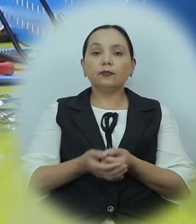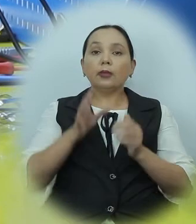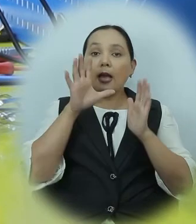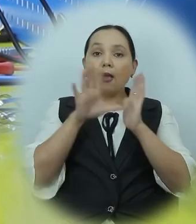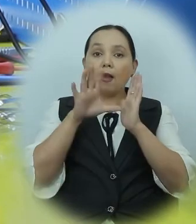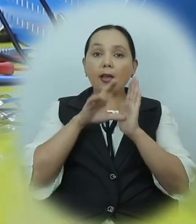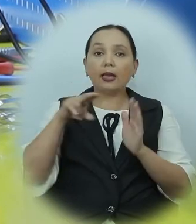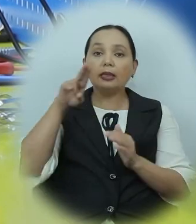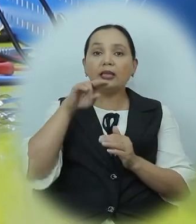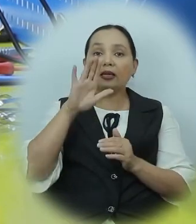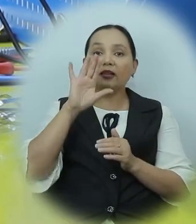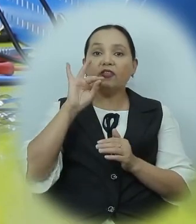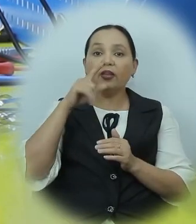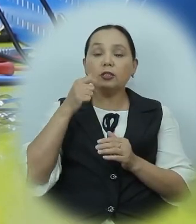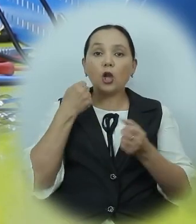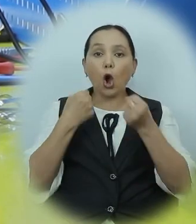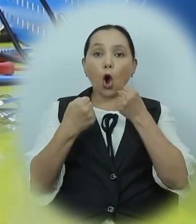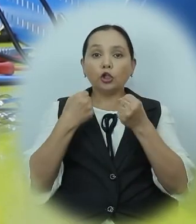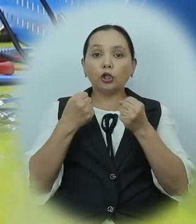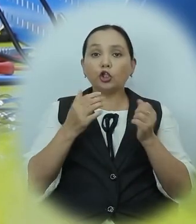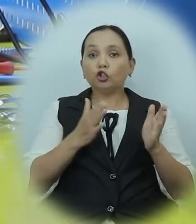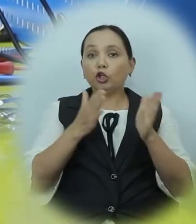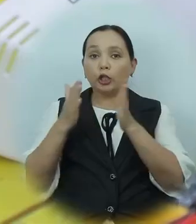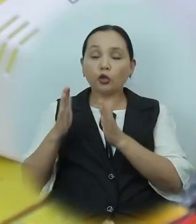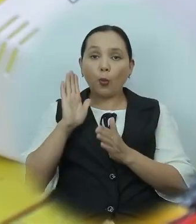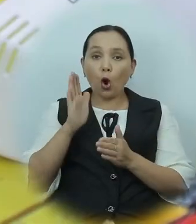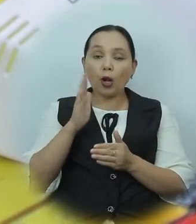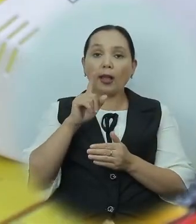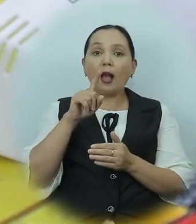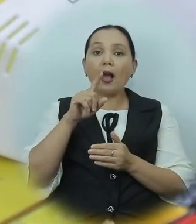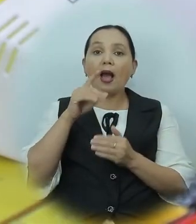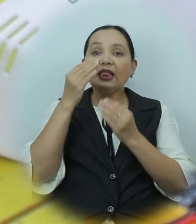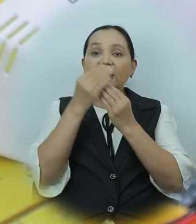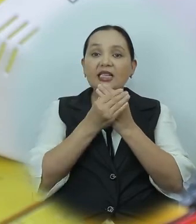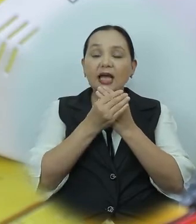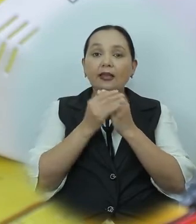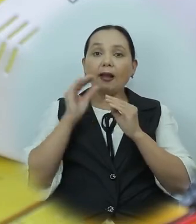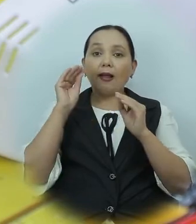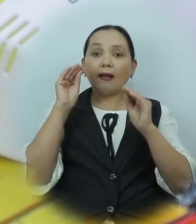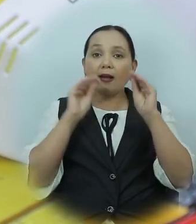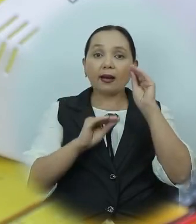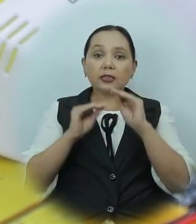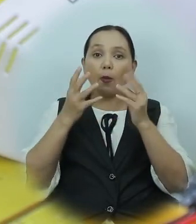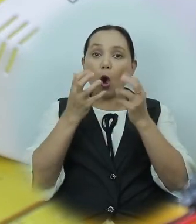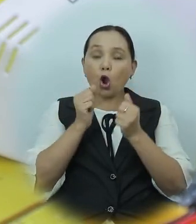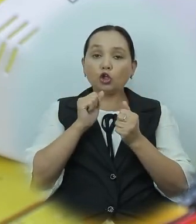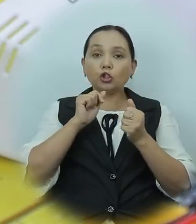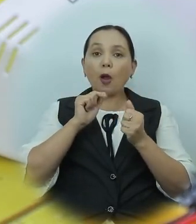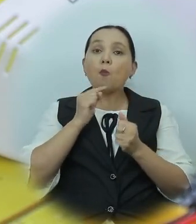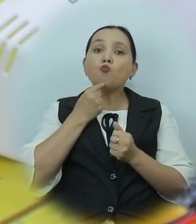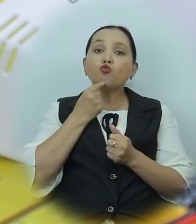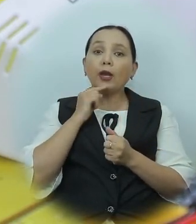Elektr dvigatelni qotirish jarayonida chetga chiqib qoladigan bo'lsa, unda nasatkalar kirgizib olinishi